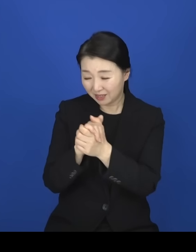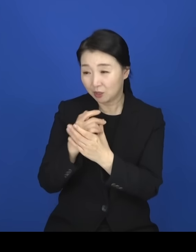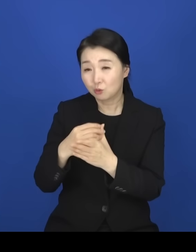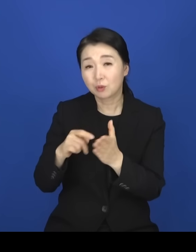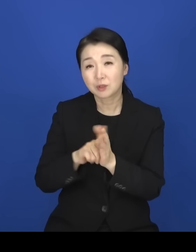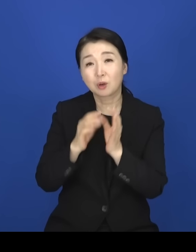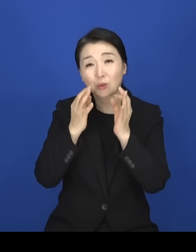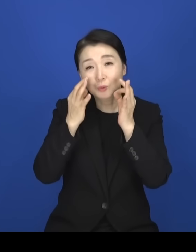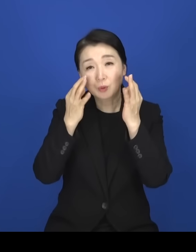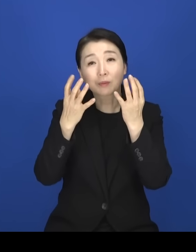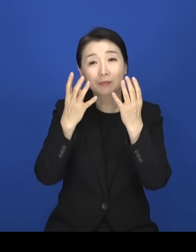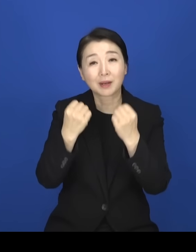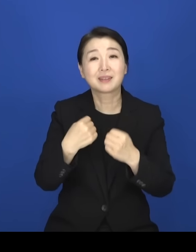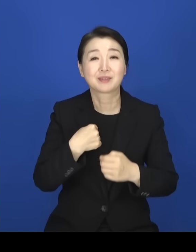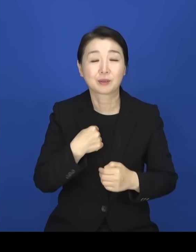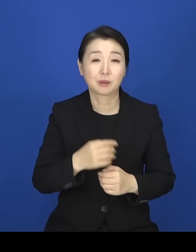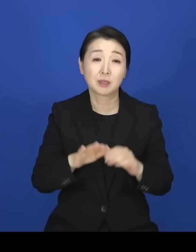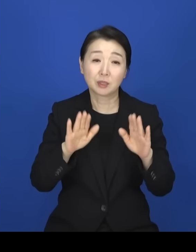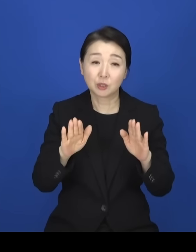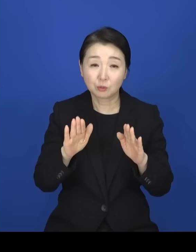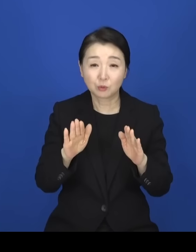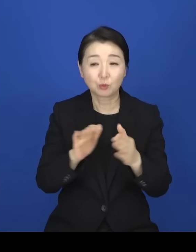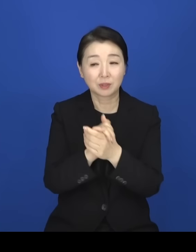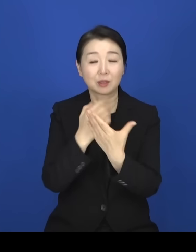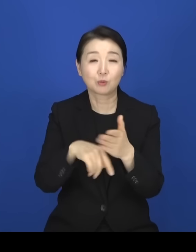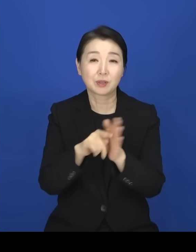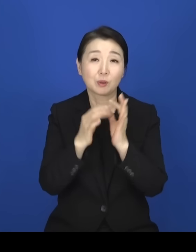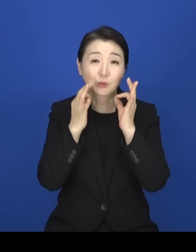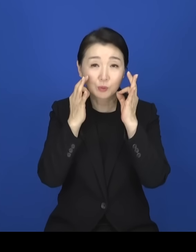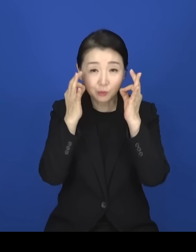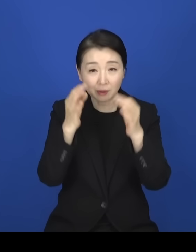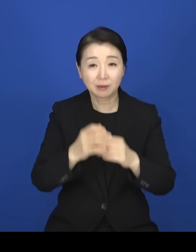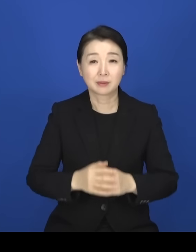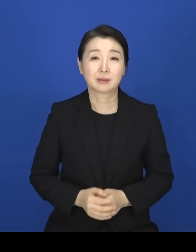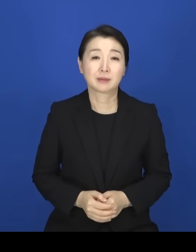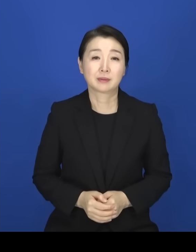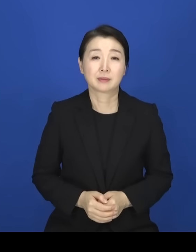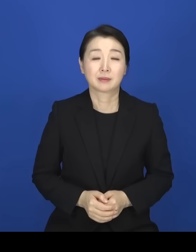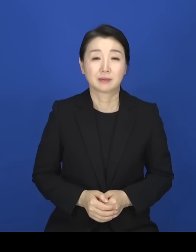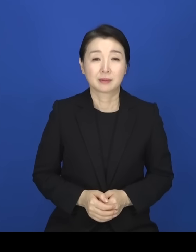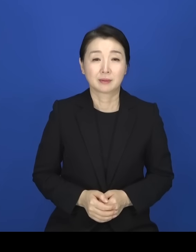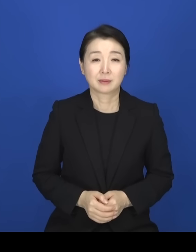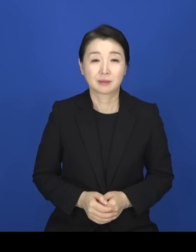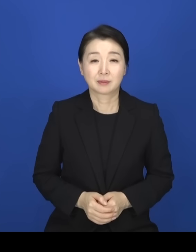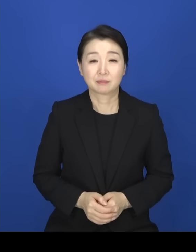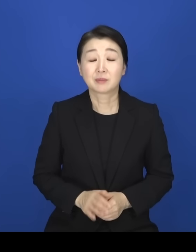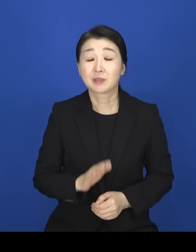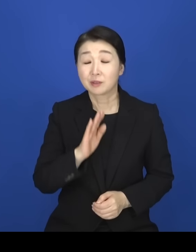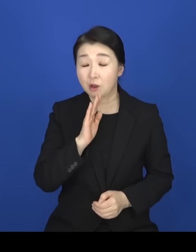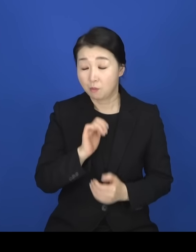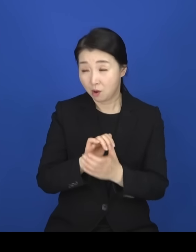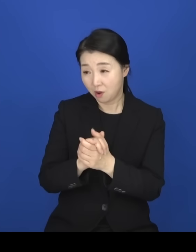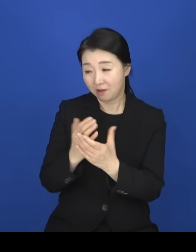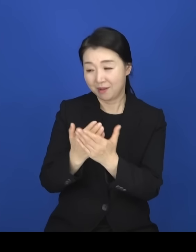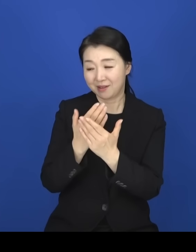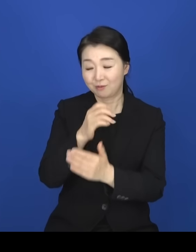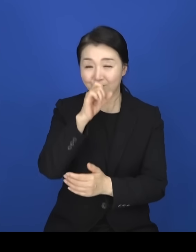좀 노력도 했고 지금도 노력하고 있는 중인 것 중이에요? 같아요. 네네네. 실제 많이 정말 좋아졌습니다.